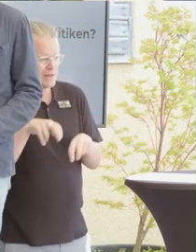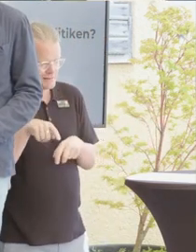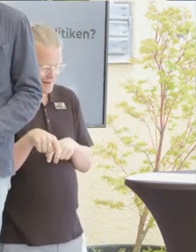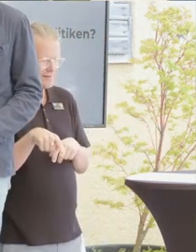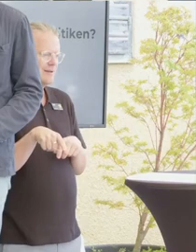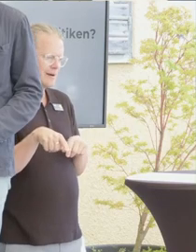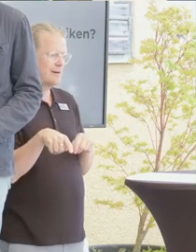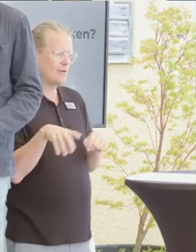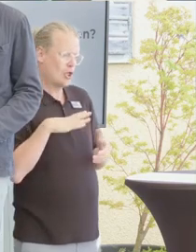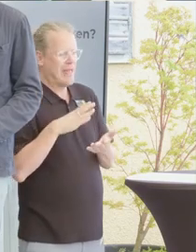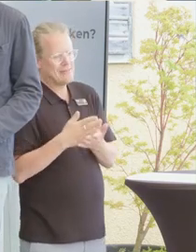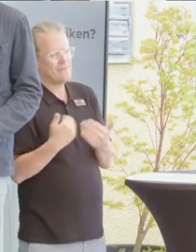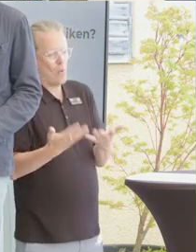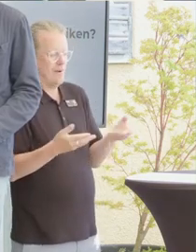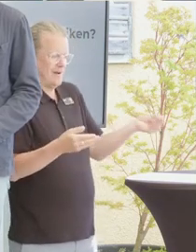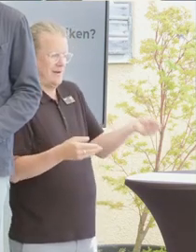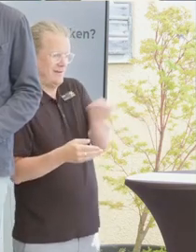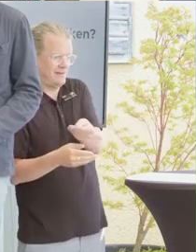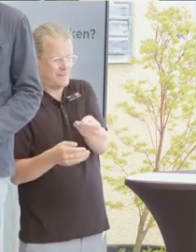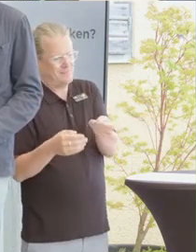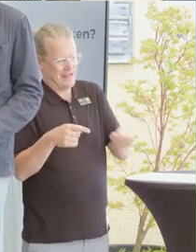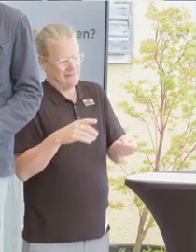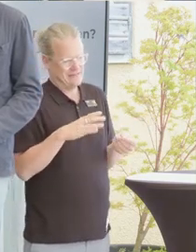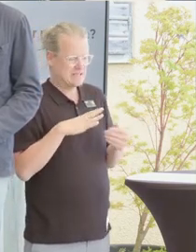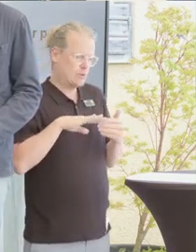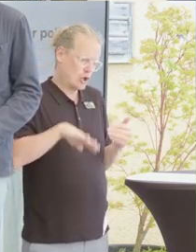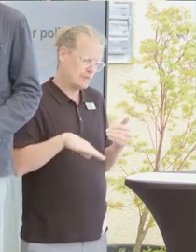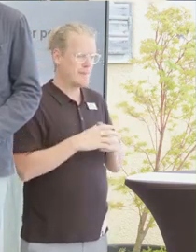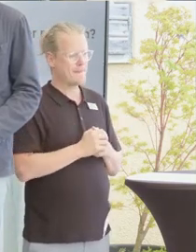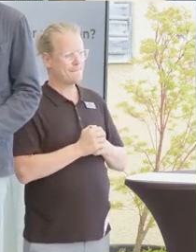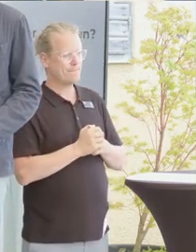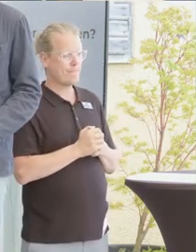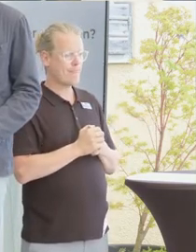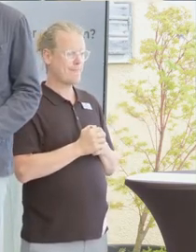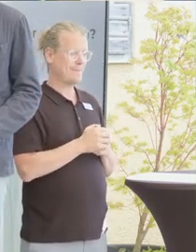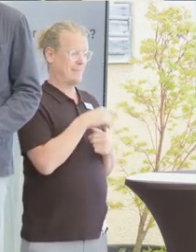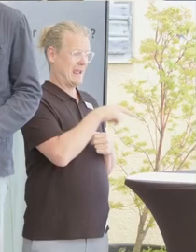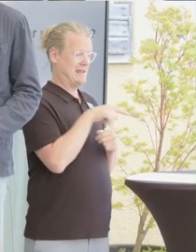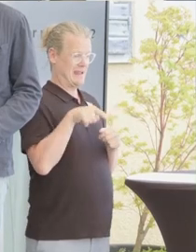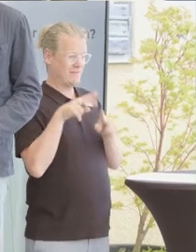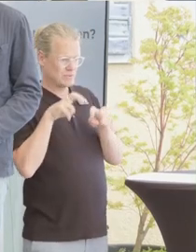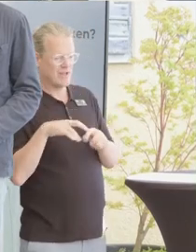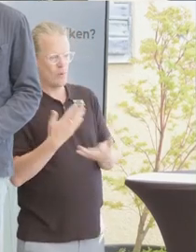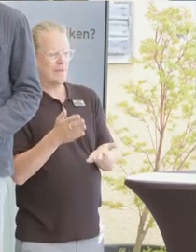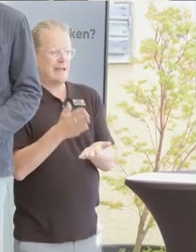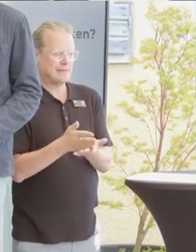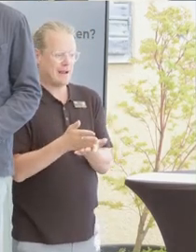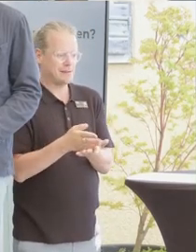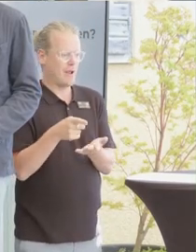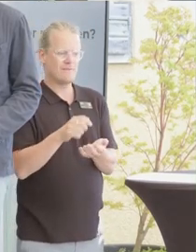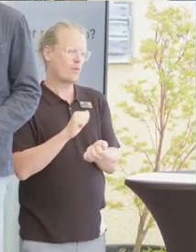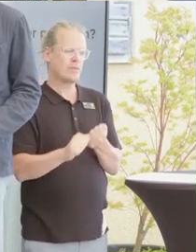till exempel och andra forskare är att man får sen inte dela det här materialet med någon annan. Och det gör det ju svårt